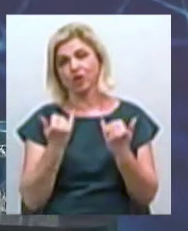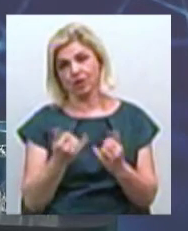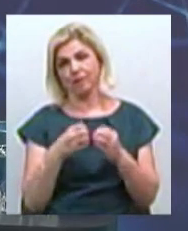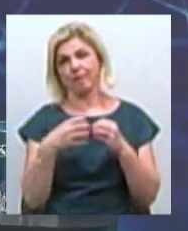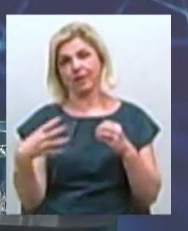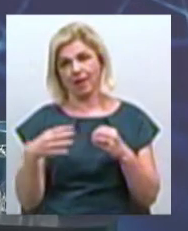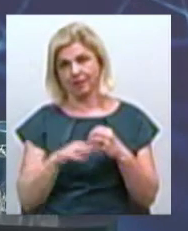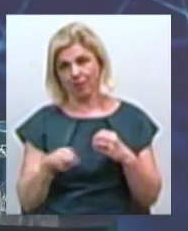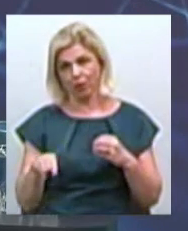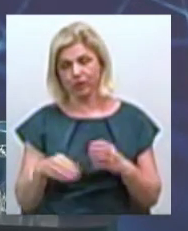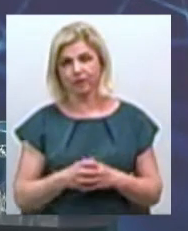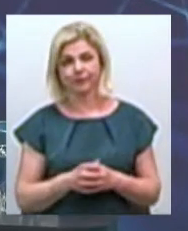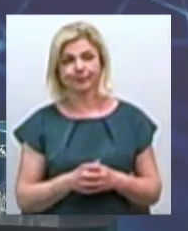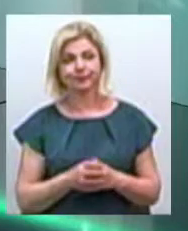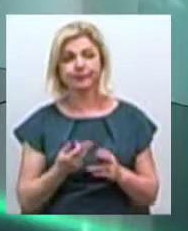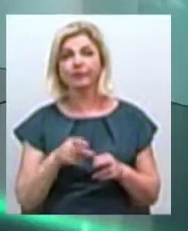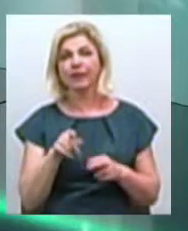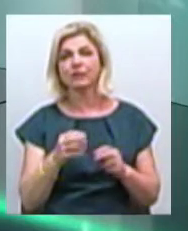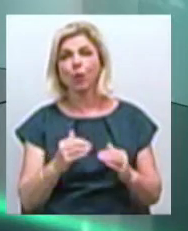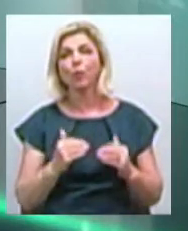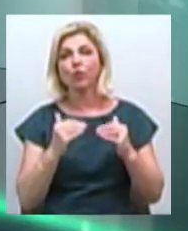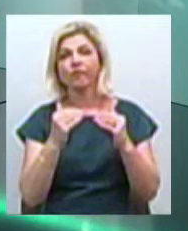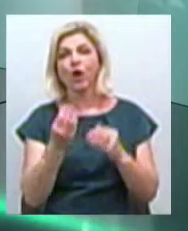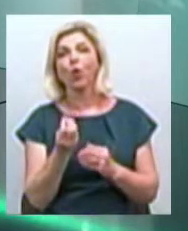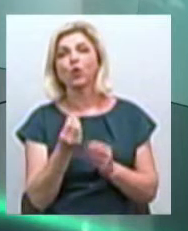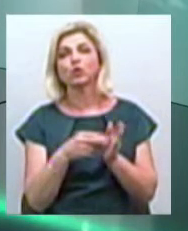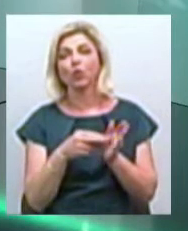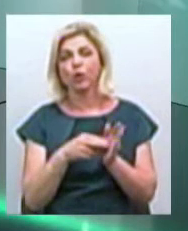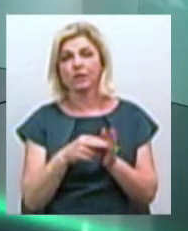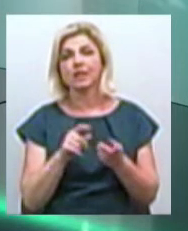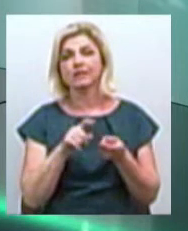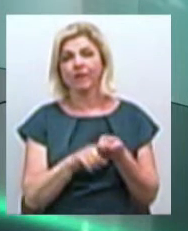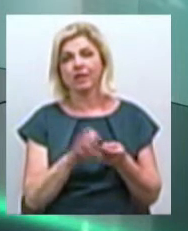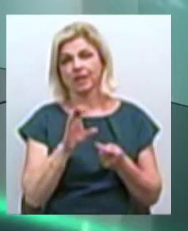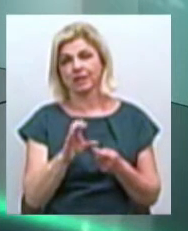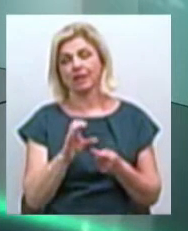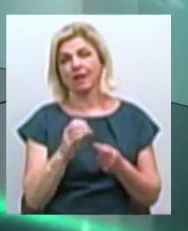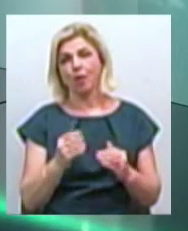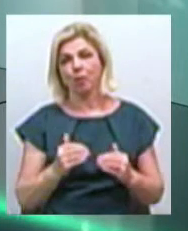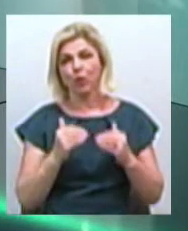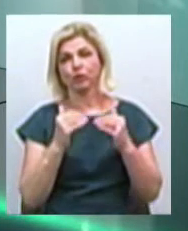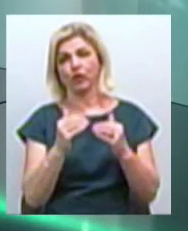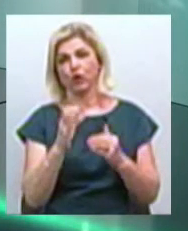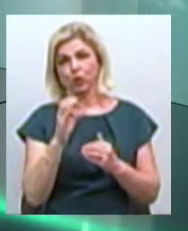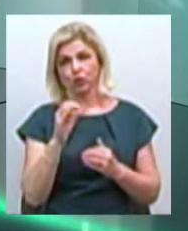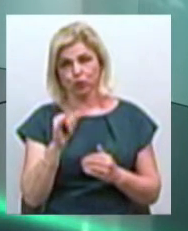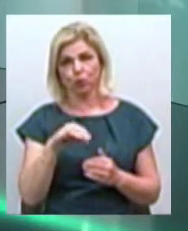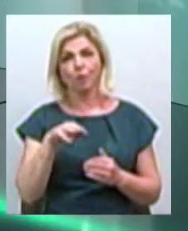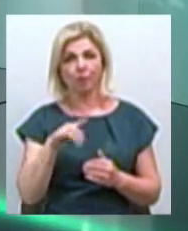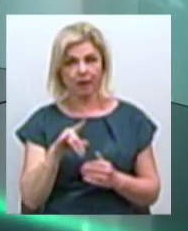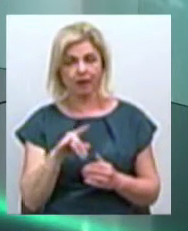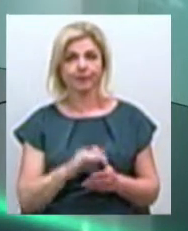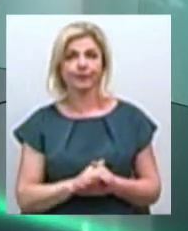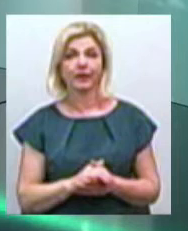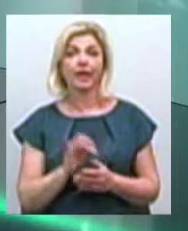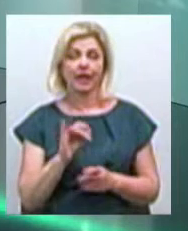15. Тобто це підвищення кошториса, це пов'язано з підвищенням суми, так? Ну, і